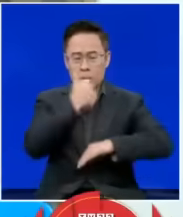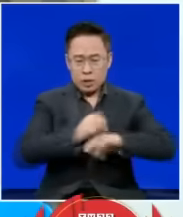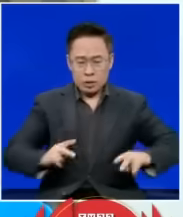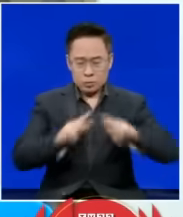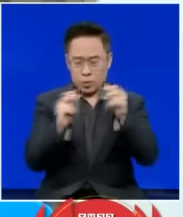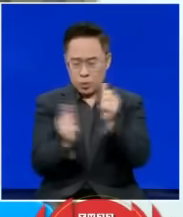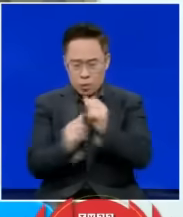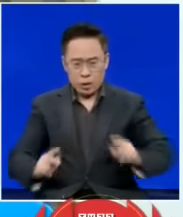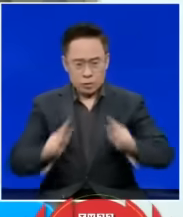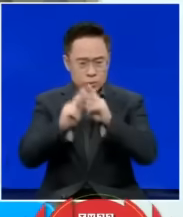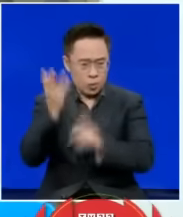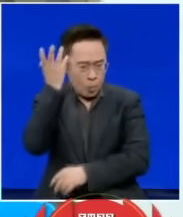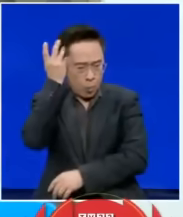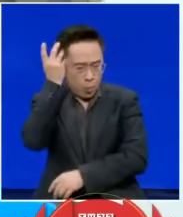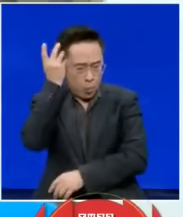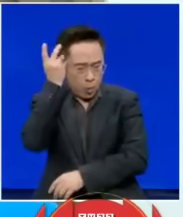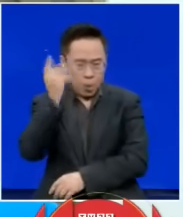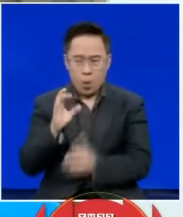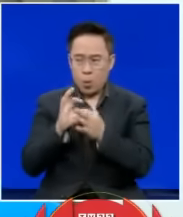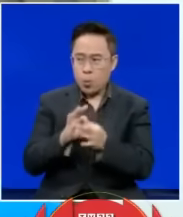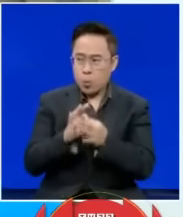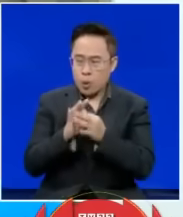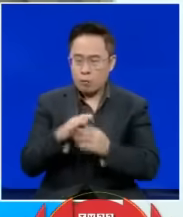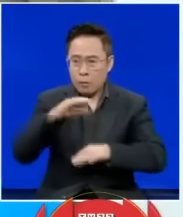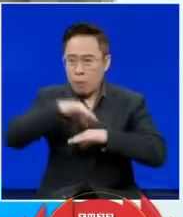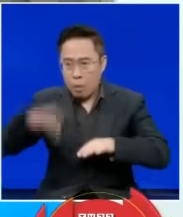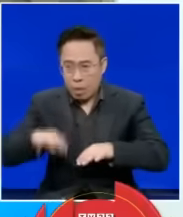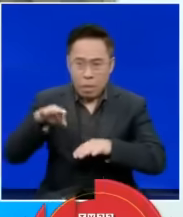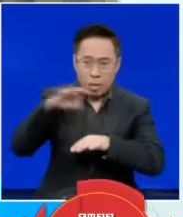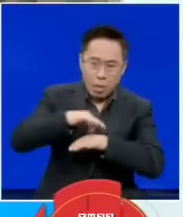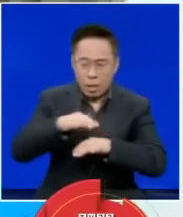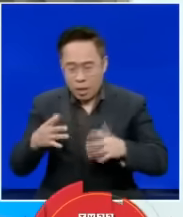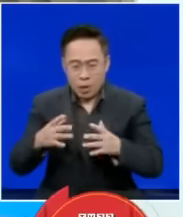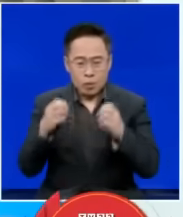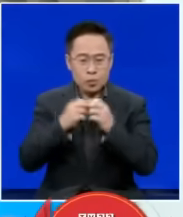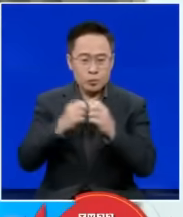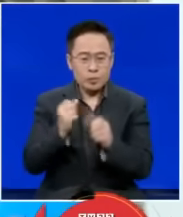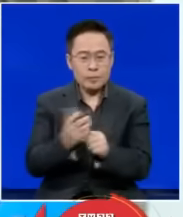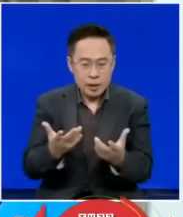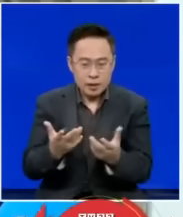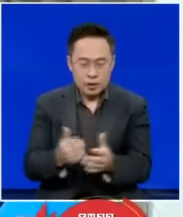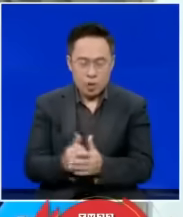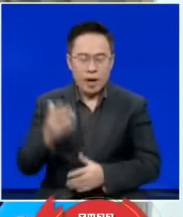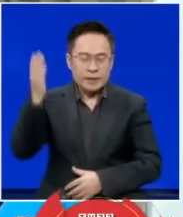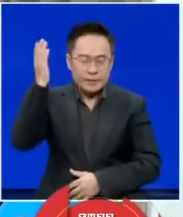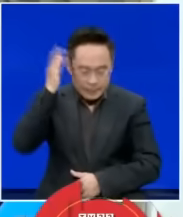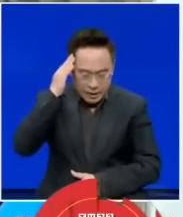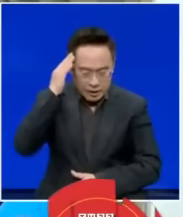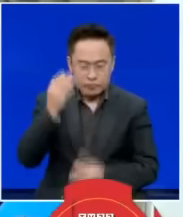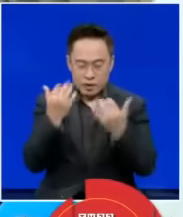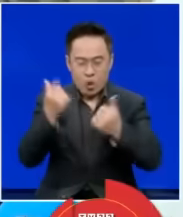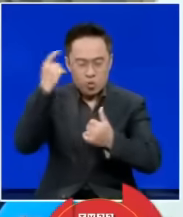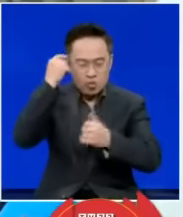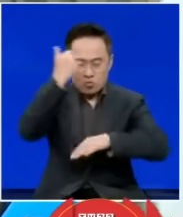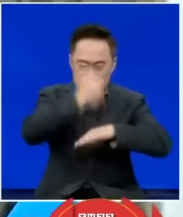อมรับเลยว่ามันก็มีรัฐมนตรีวิ่งอยู่นะนี่เป็นการให้สัมภาษณ์ที่กองบิน6นะคะที่ดอนเมืองคุณเศรษฐาทวีสินนาย